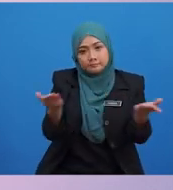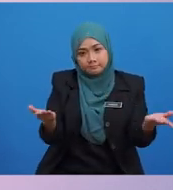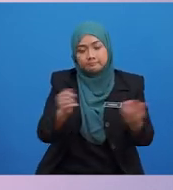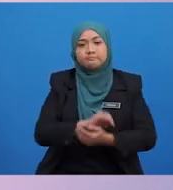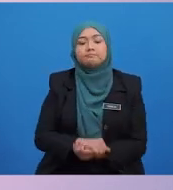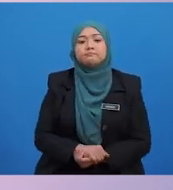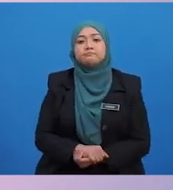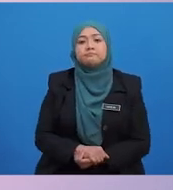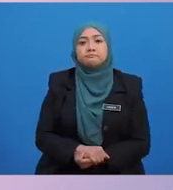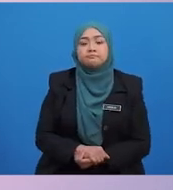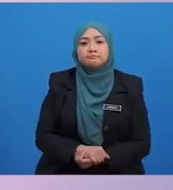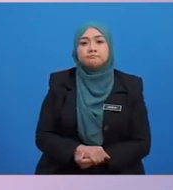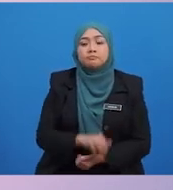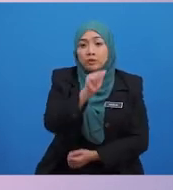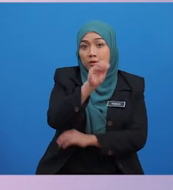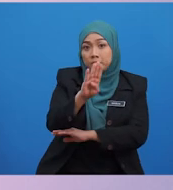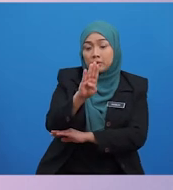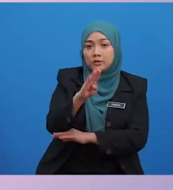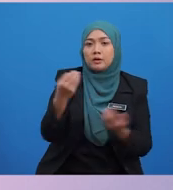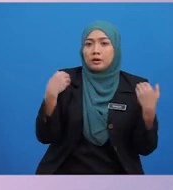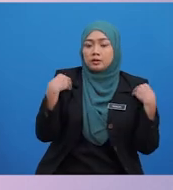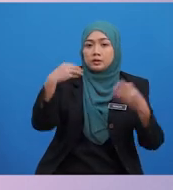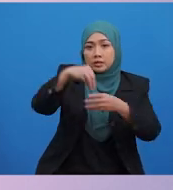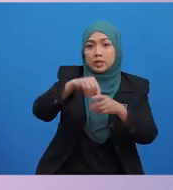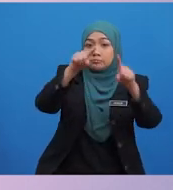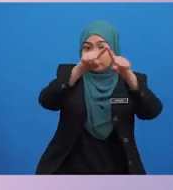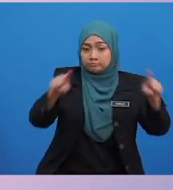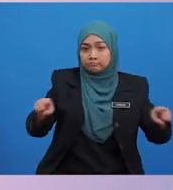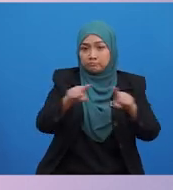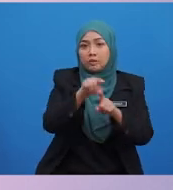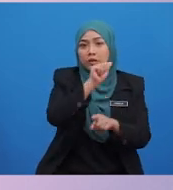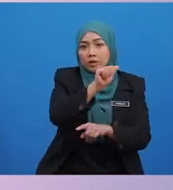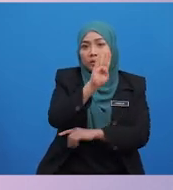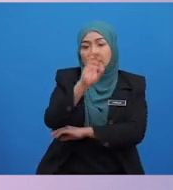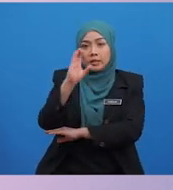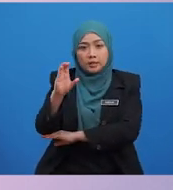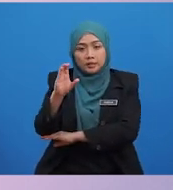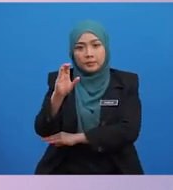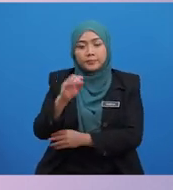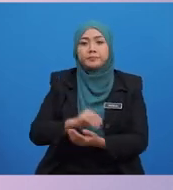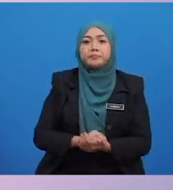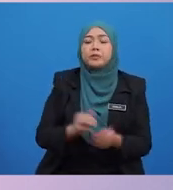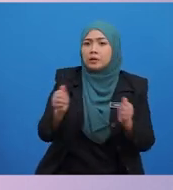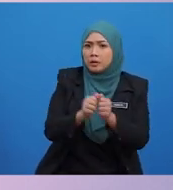Ebi di Poli itu dengan menggunakan petus sinus pagi segitiga Edge itu dapat